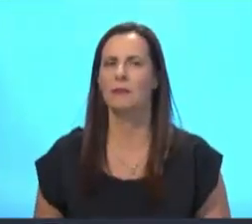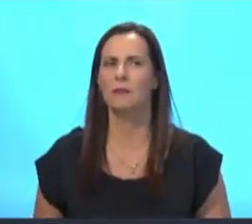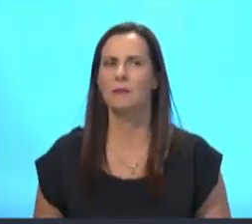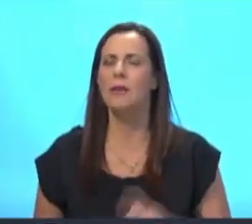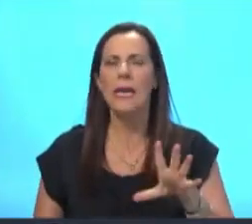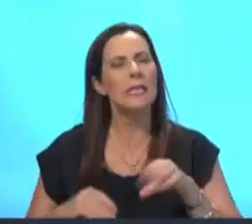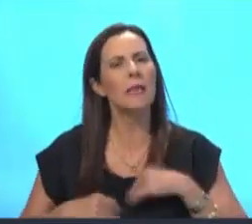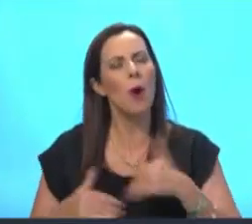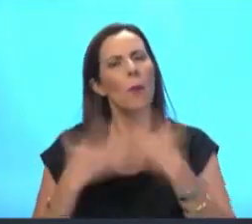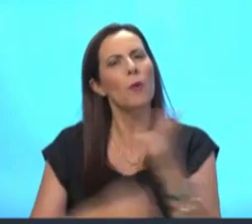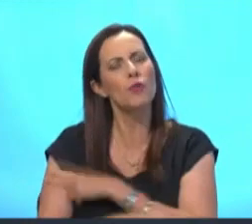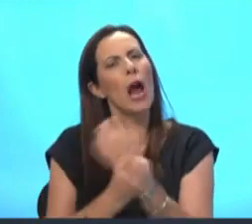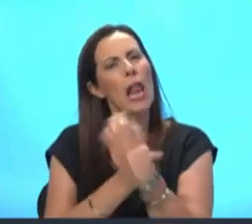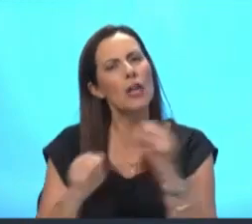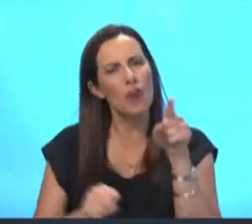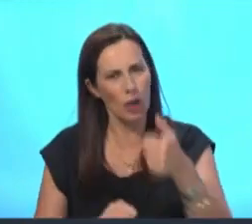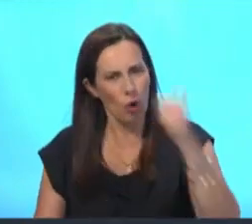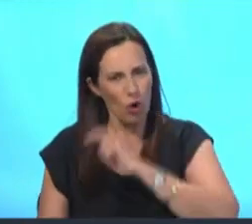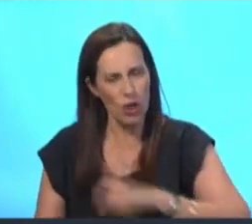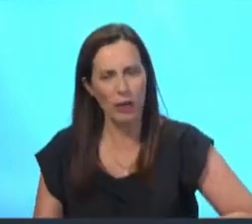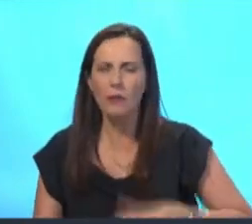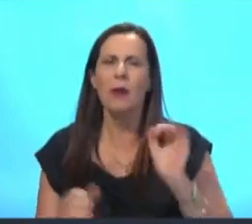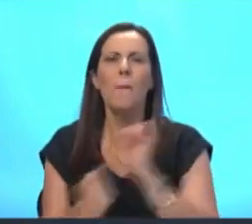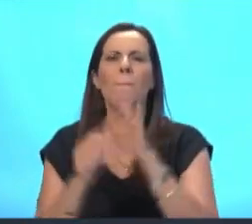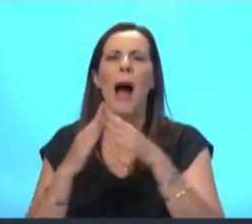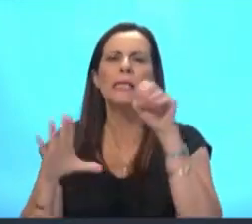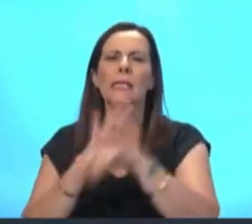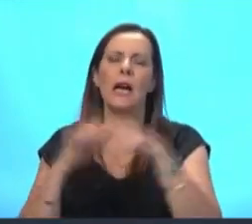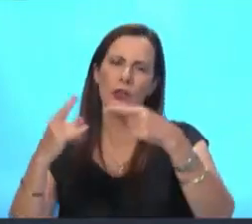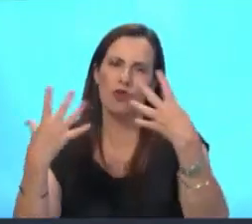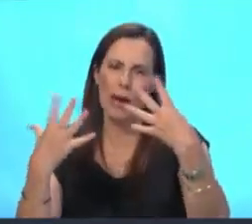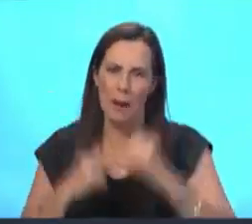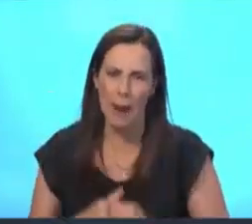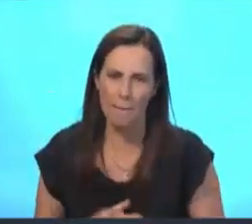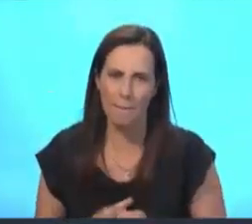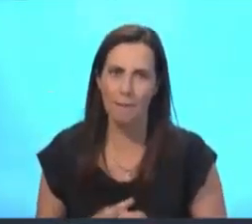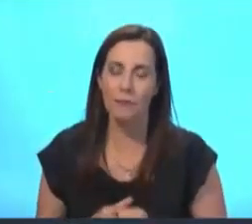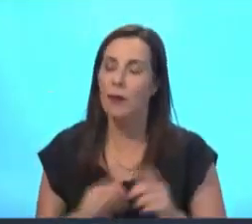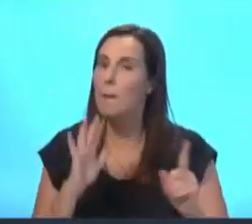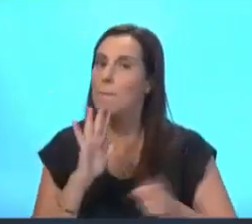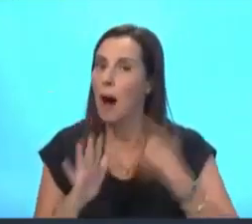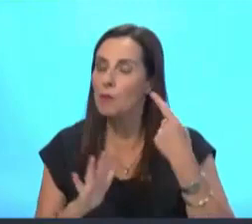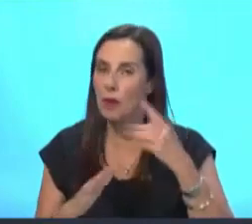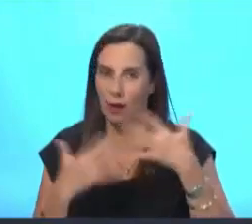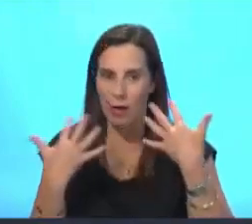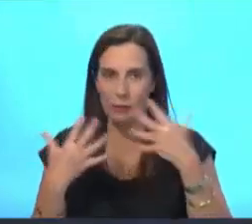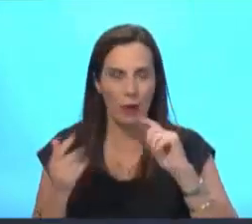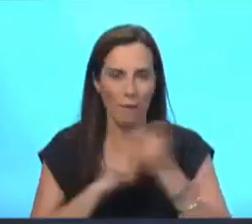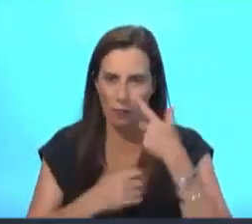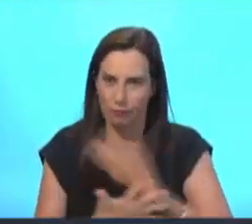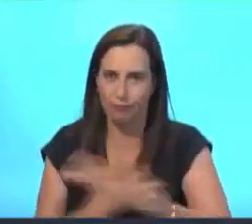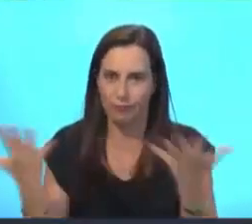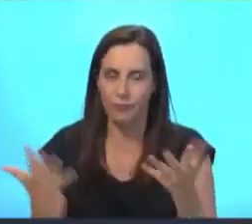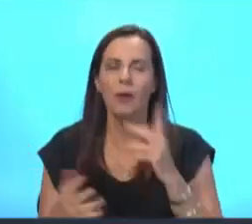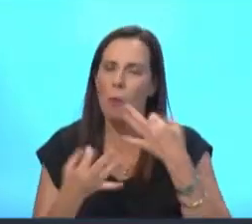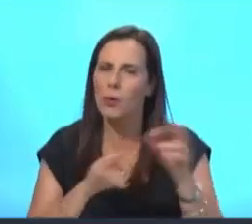הסכימה הבוקר המשטרה לשחרר את ראש עיריית חדרה למעצר בית של 9 ימים, ולראשונה מאז הפכה הפרשה לגלויה הוא הורשע